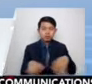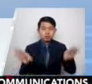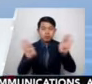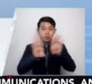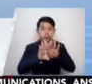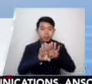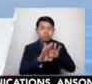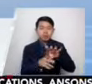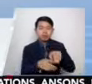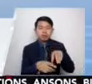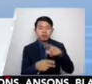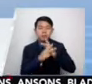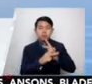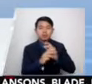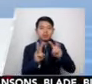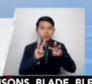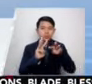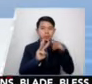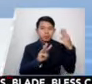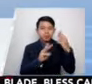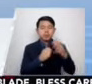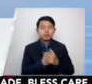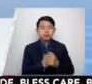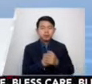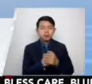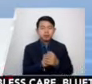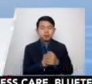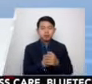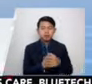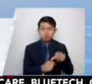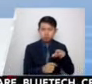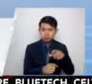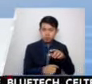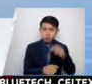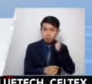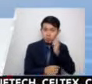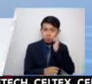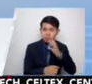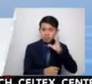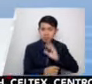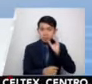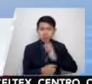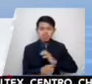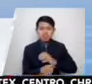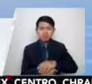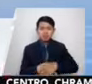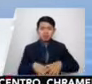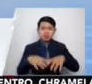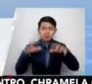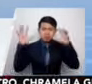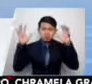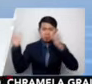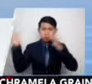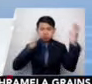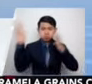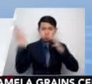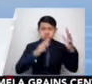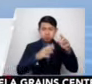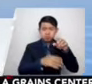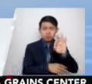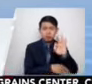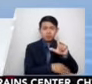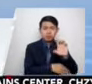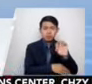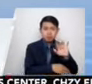ho ba talaga at madalas ho daw bagyuhin talaga ang Florida eh. Ito ho ba ang pinakamalakas ninyong na-experience